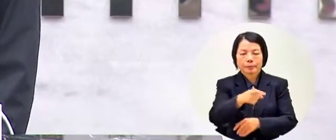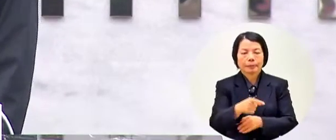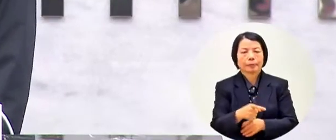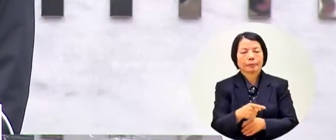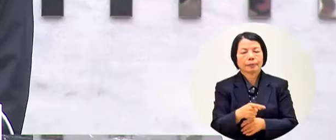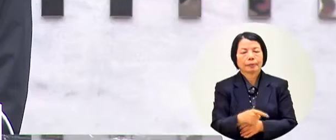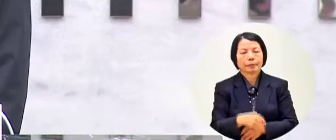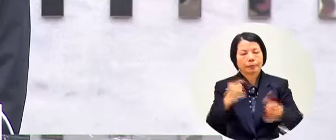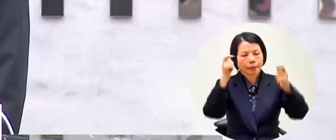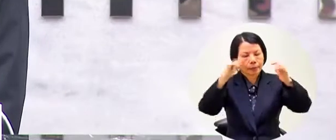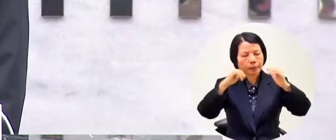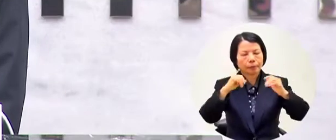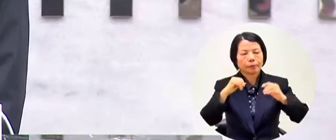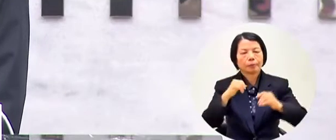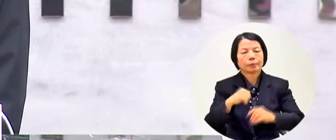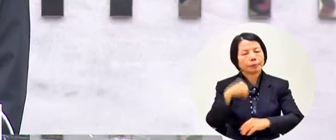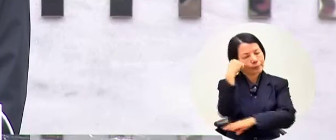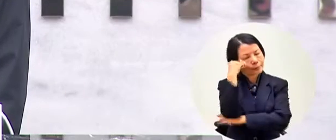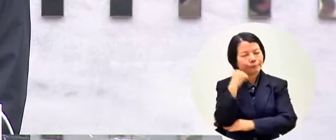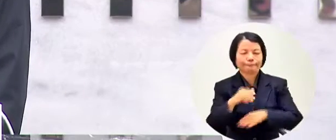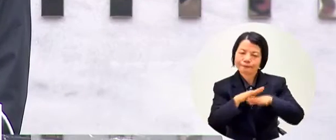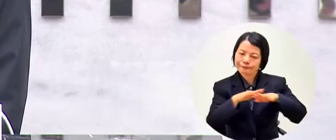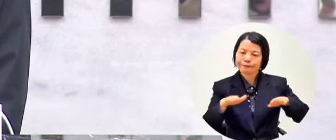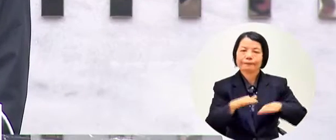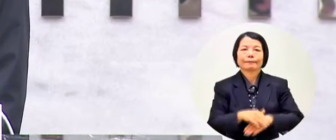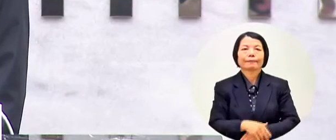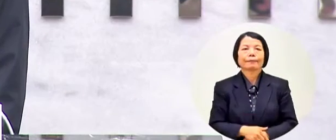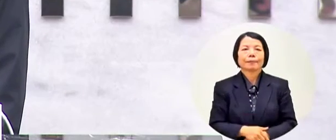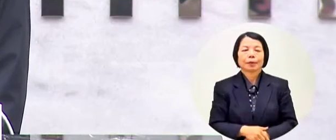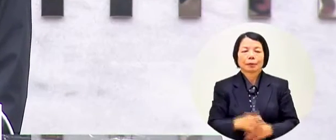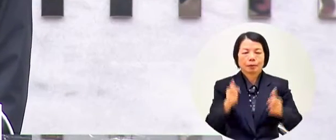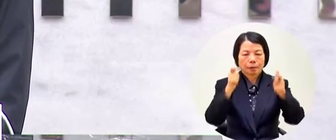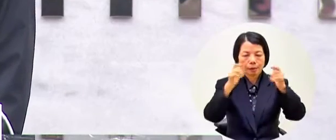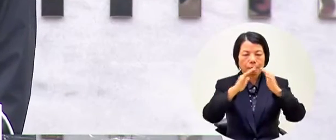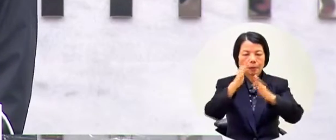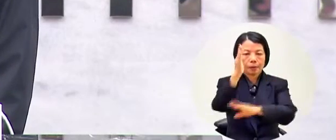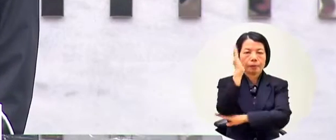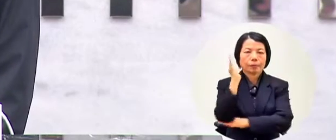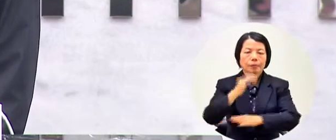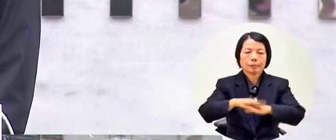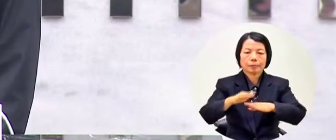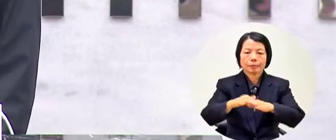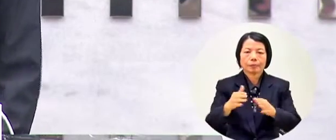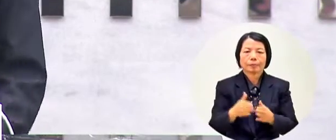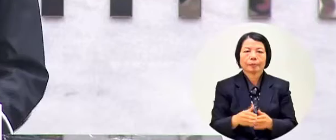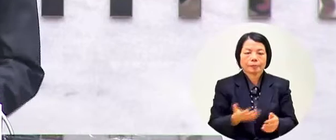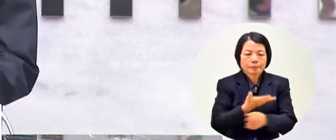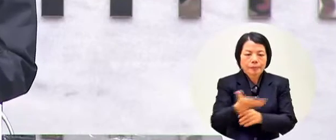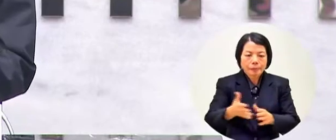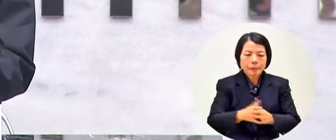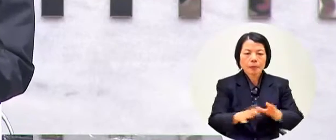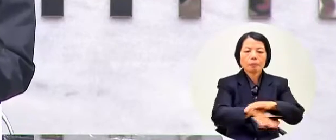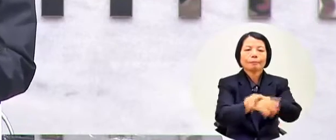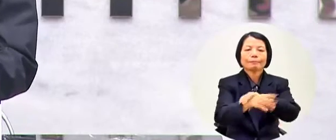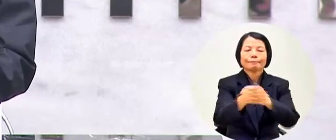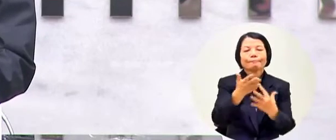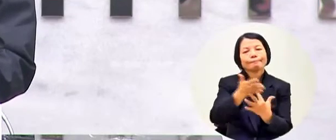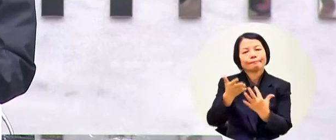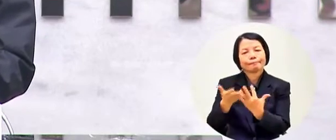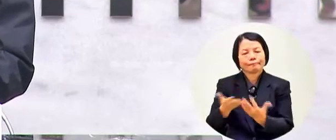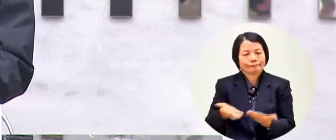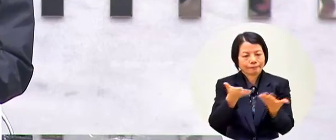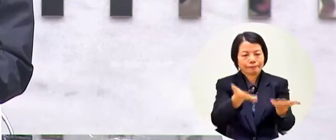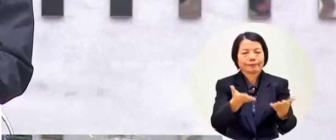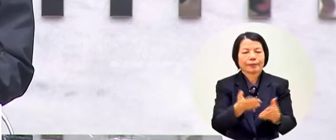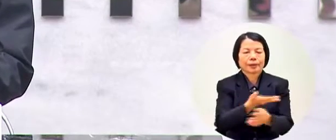高雄可以安心的养老。市政府会释出闲置的公共空间，提供托